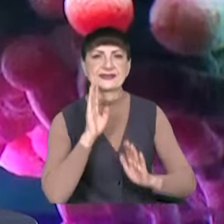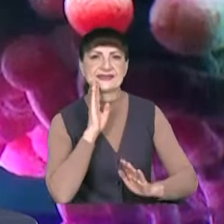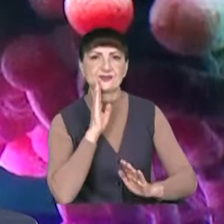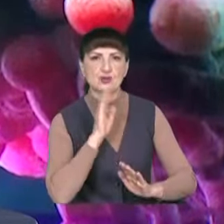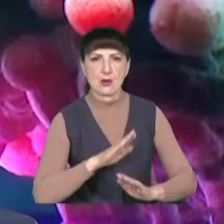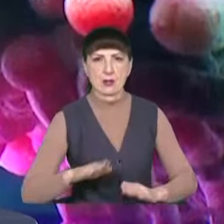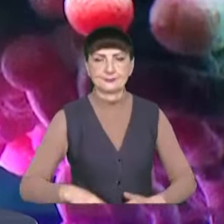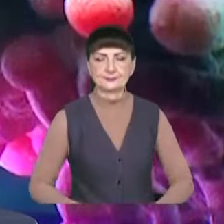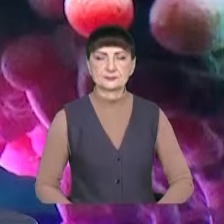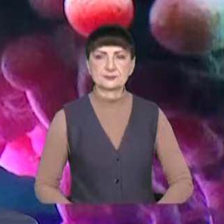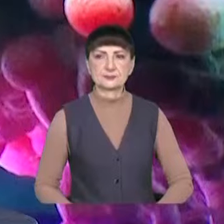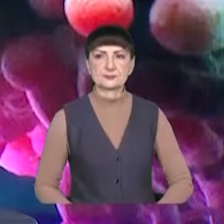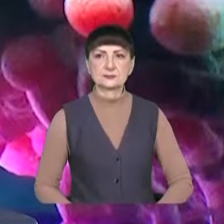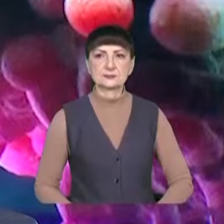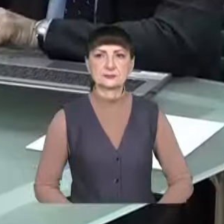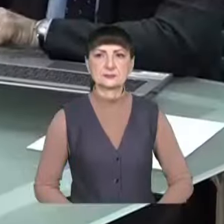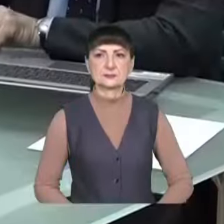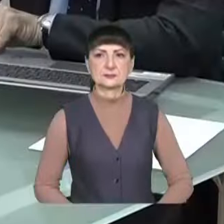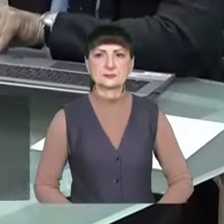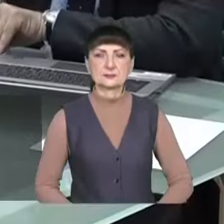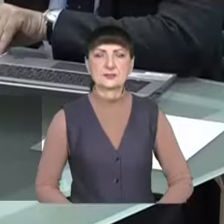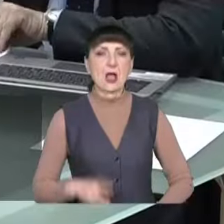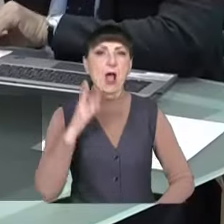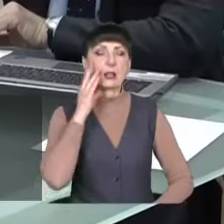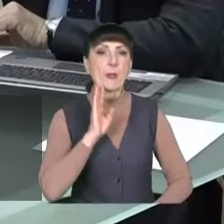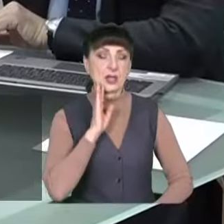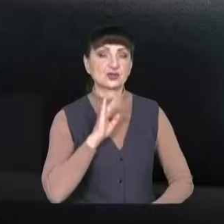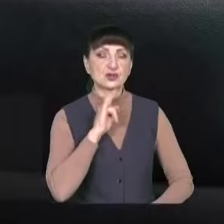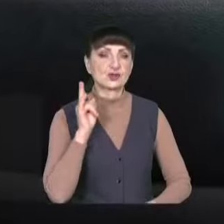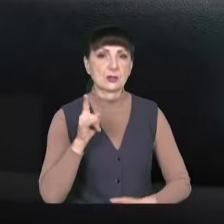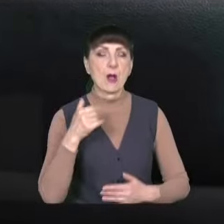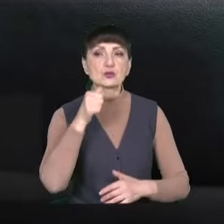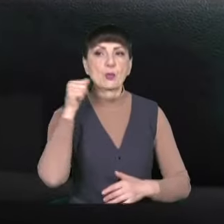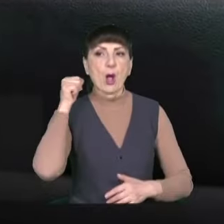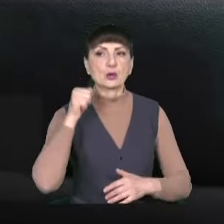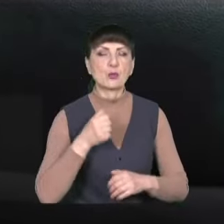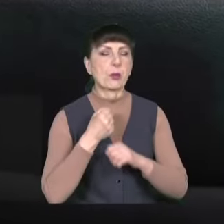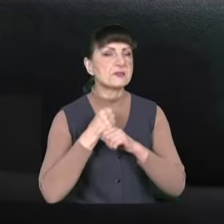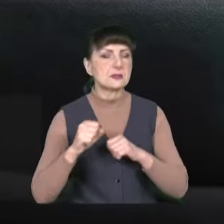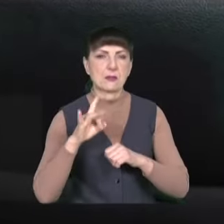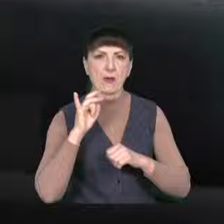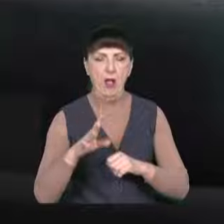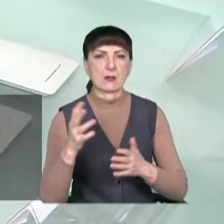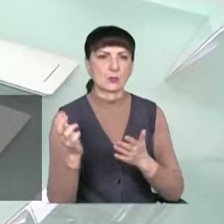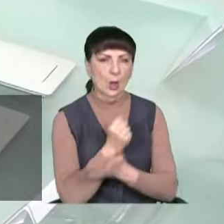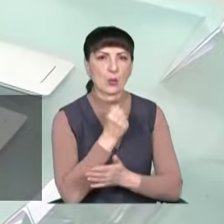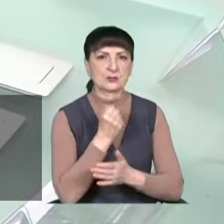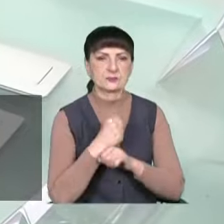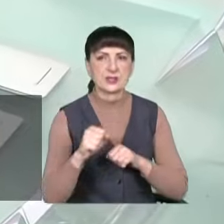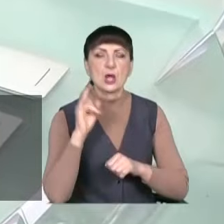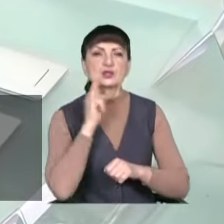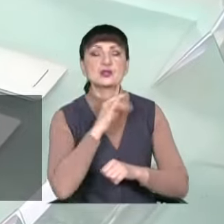Амина Усенова расскажет подробнее. Алматинка Айгуль Булаткызы в прошлом году победила злокачественную опухоль.